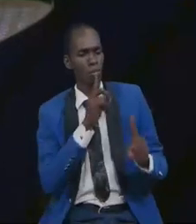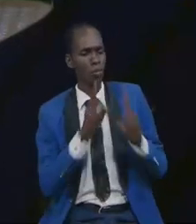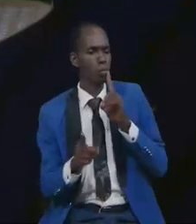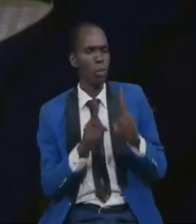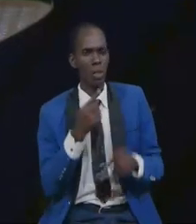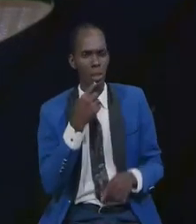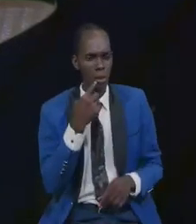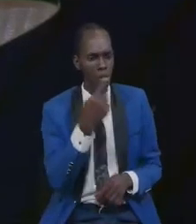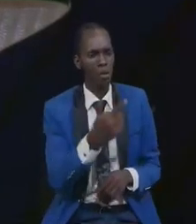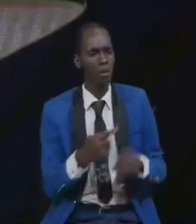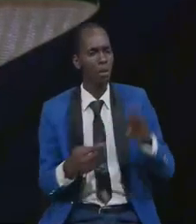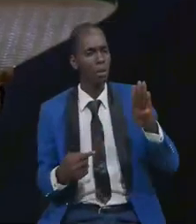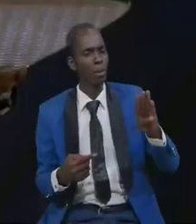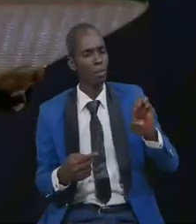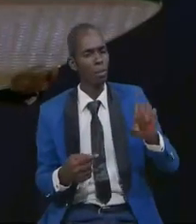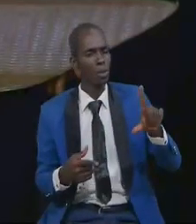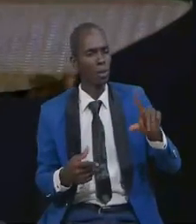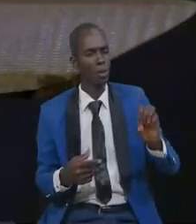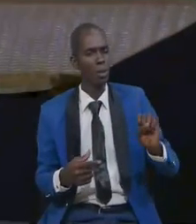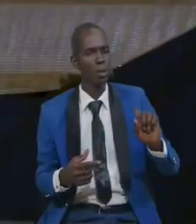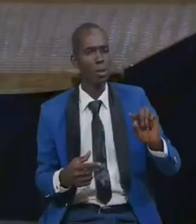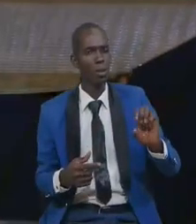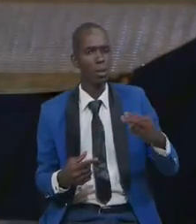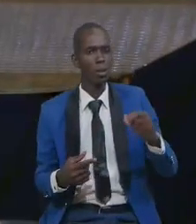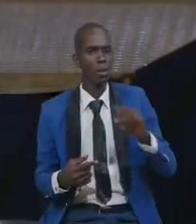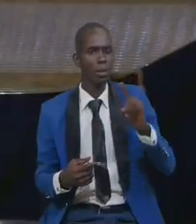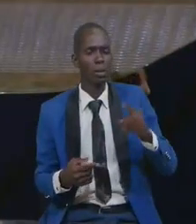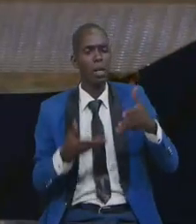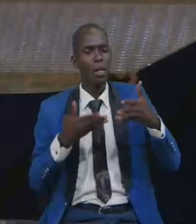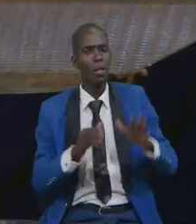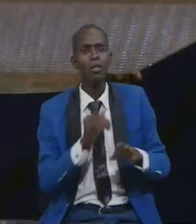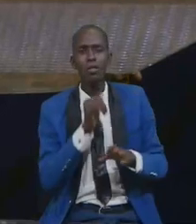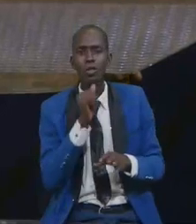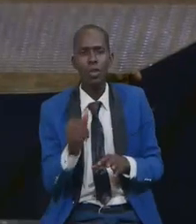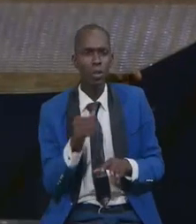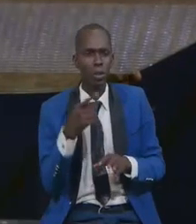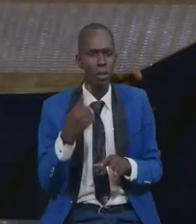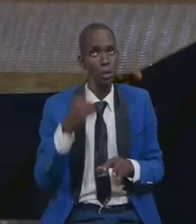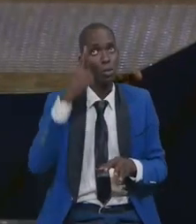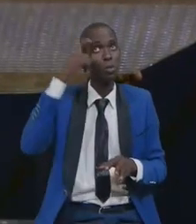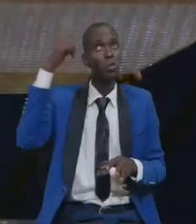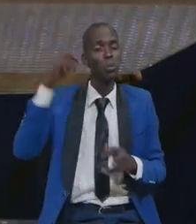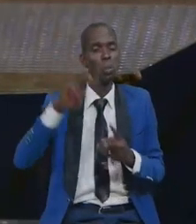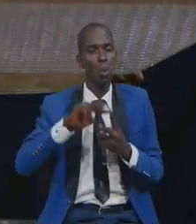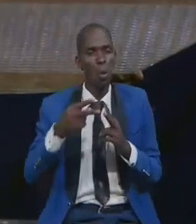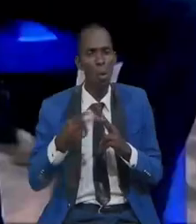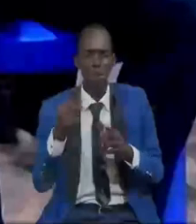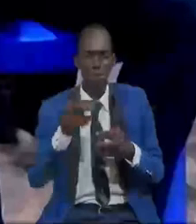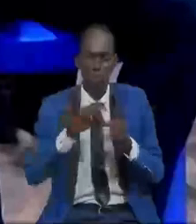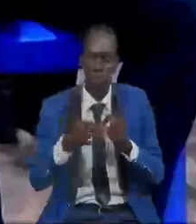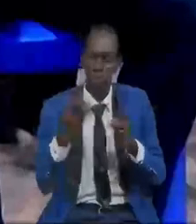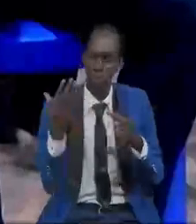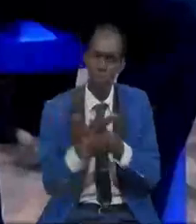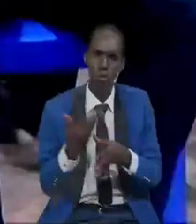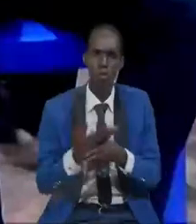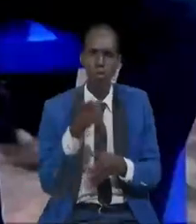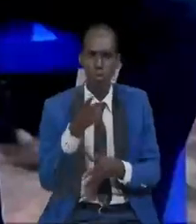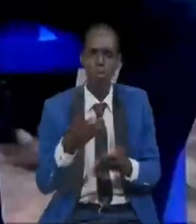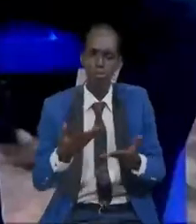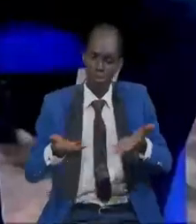reprit et dit, « Belshazzar, que le songe et l'explication ne te troublent pas. » Et